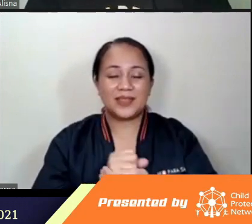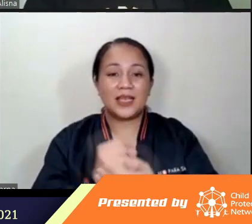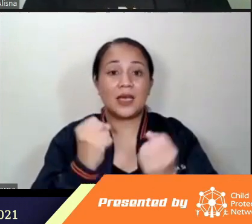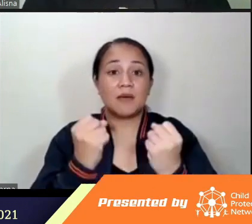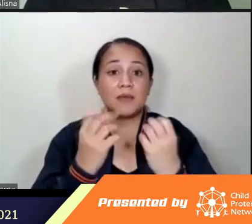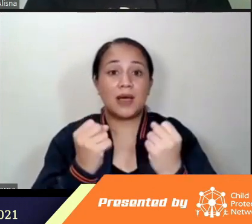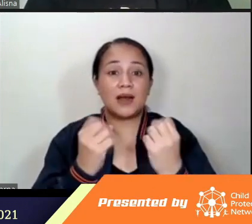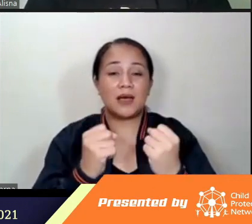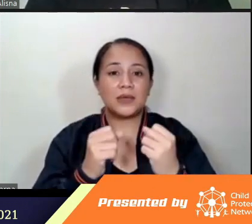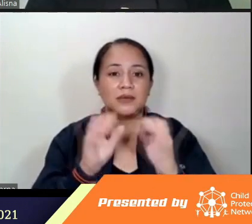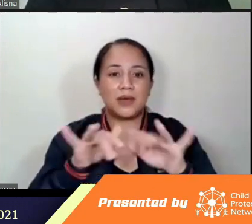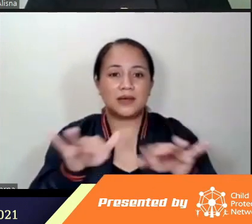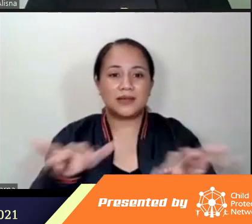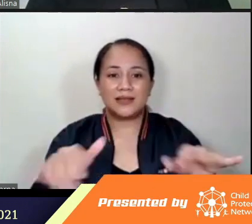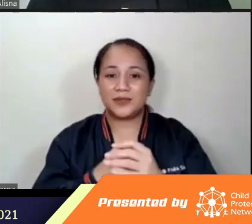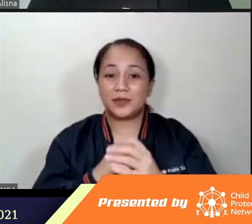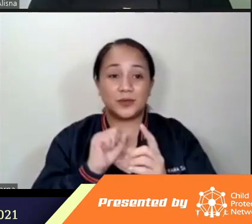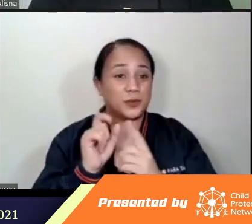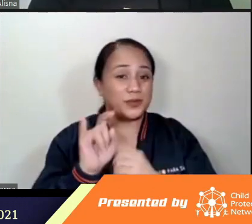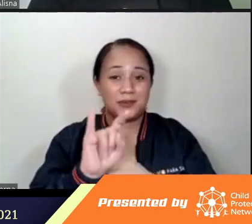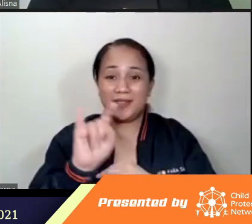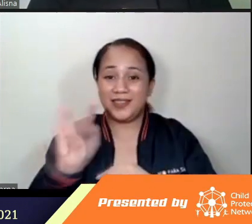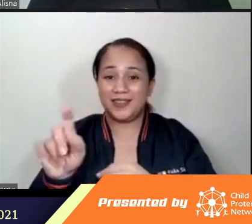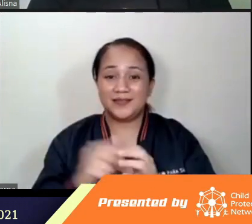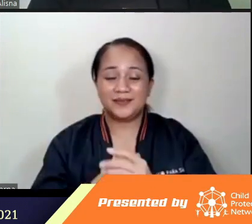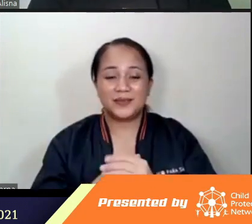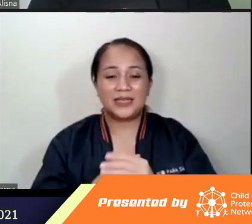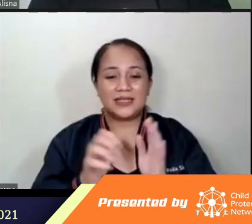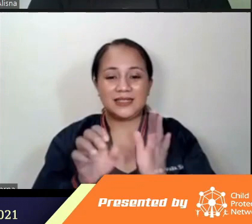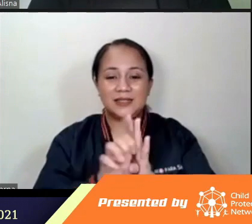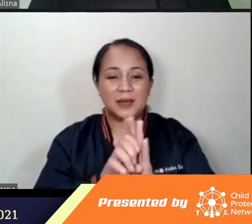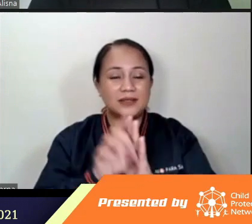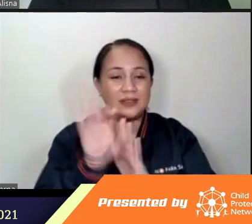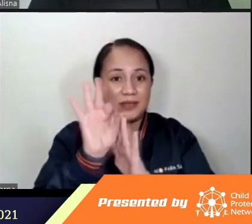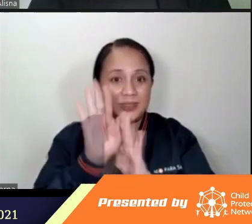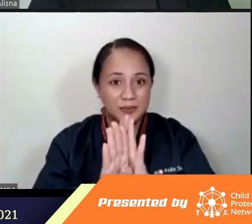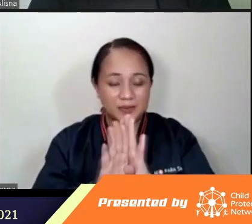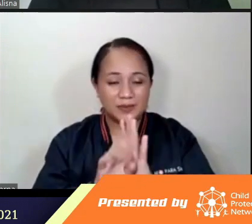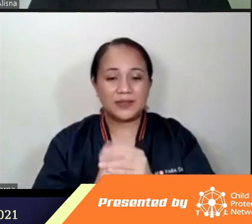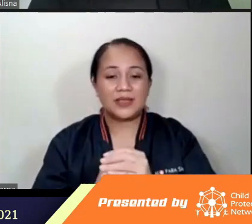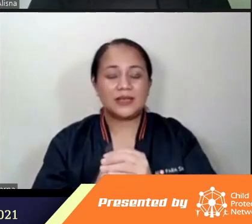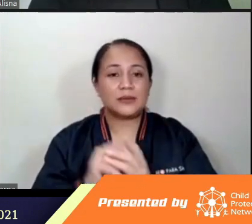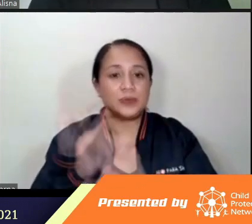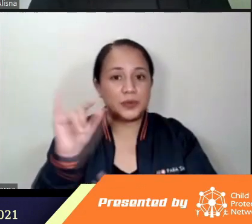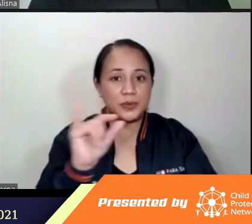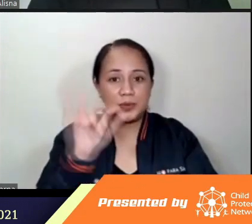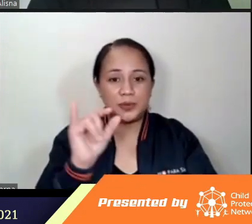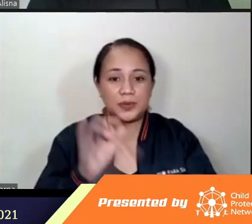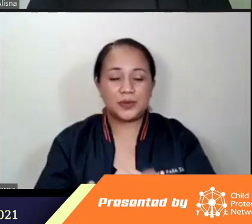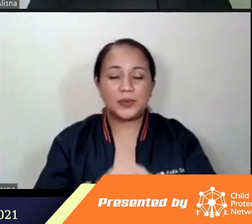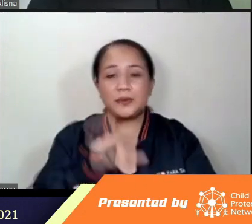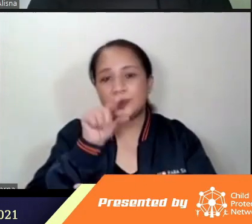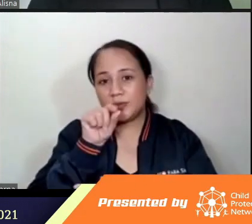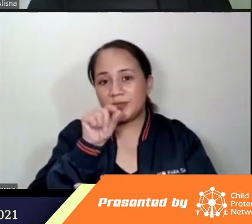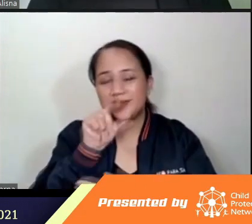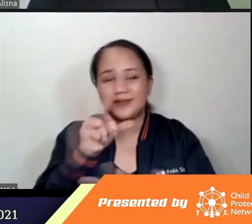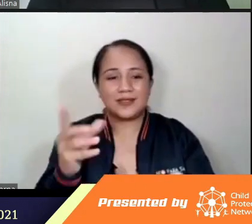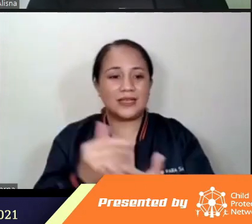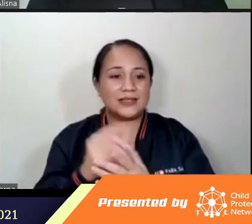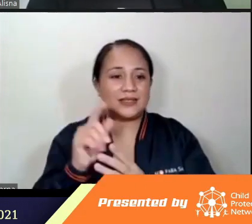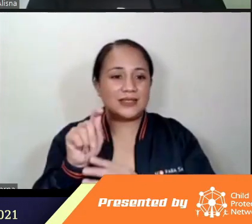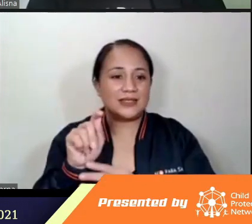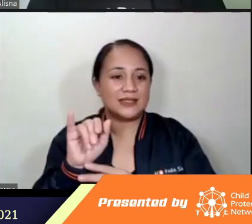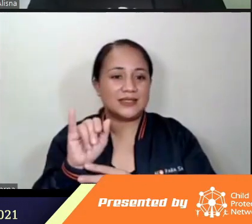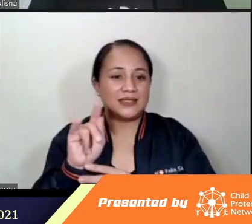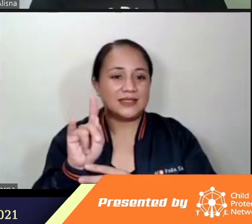bata ang nagkalat ngayon sa social media tulad ng sa Facebook, sa Instagram, sa Twitter at sa TikTok